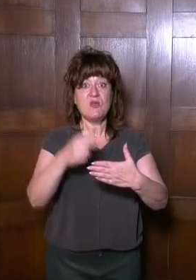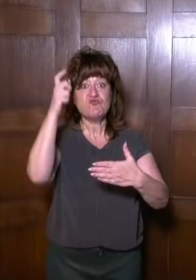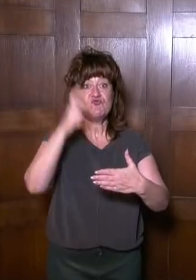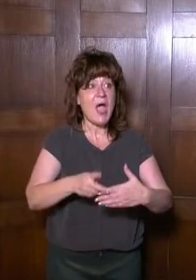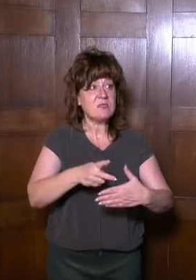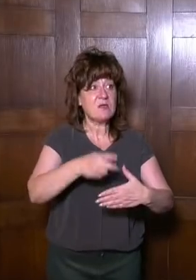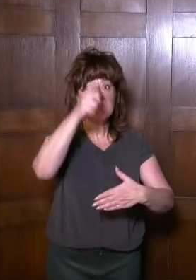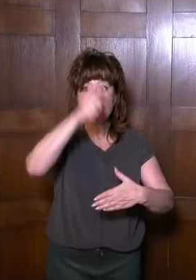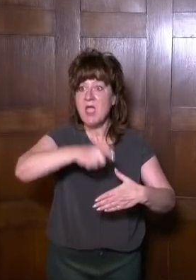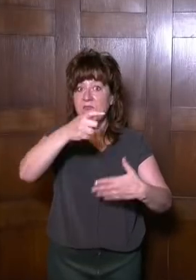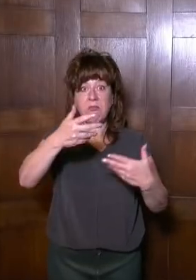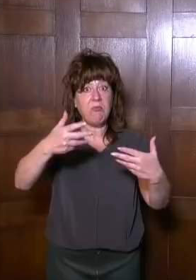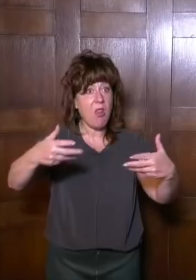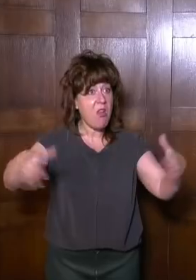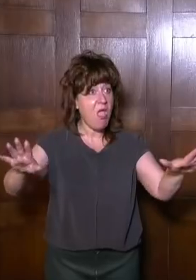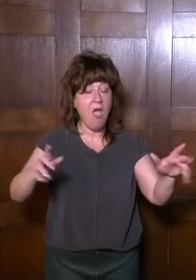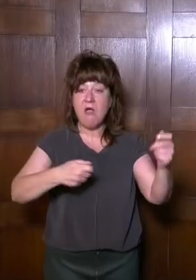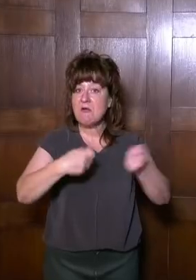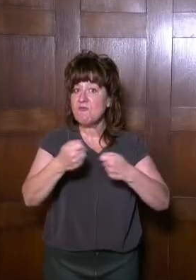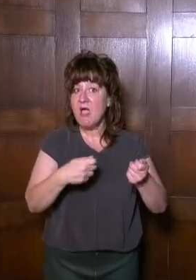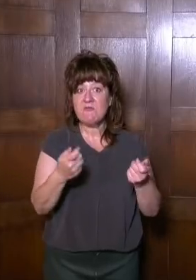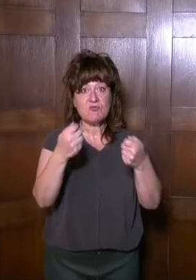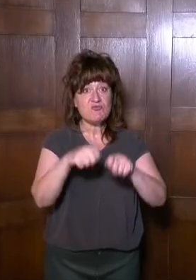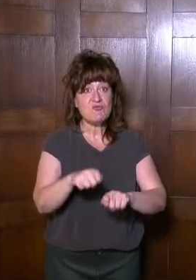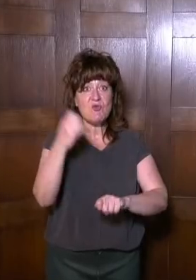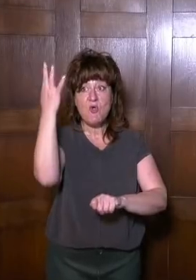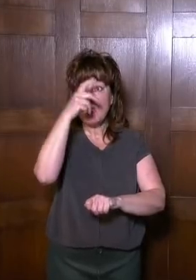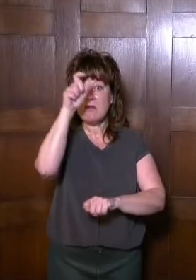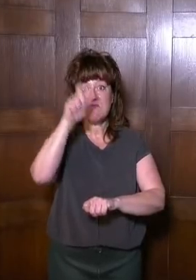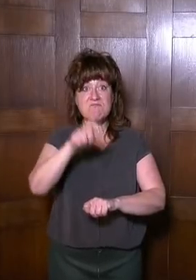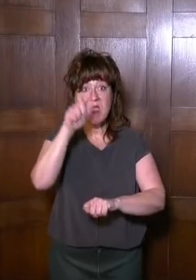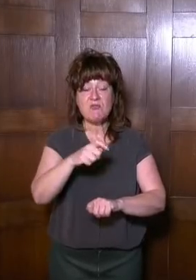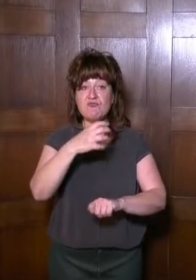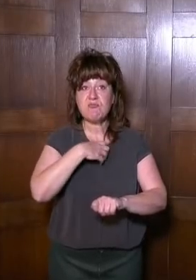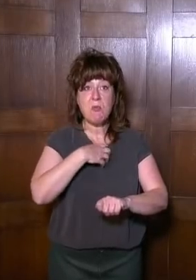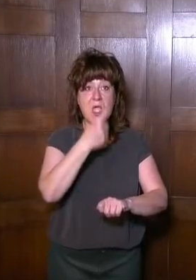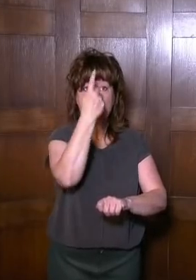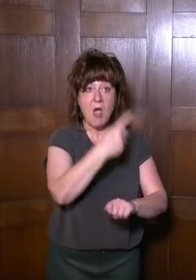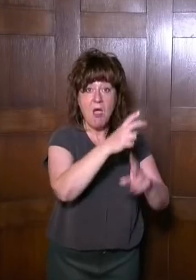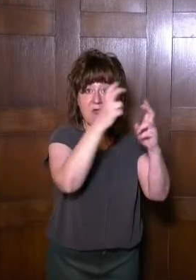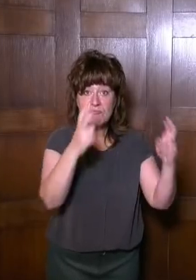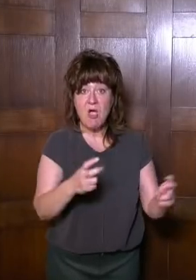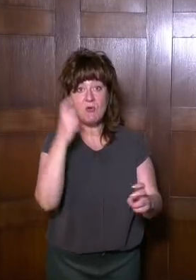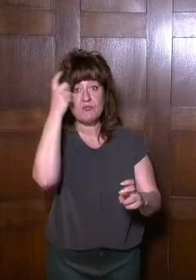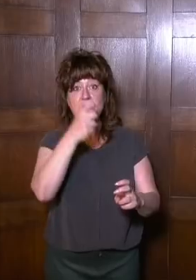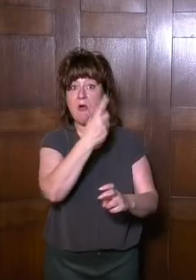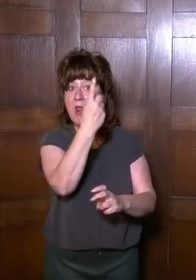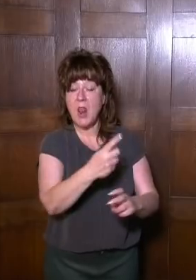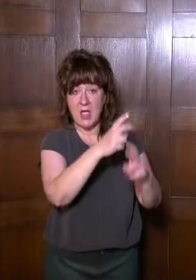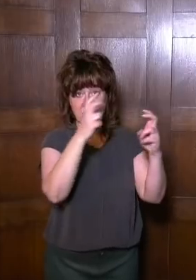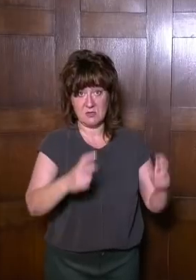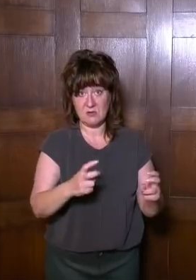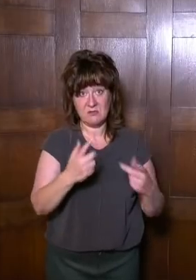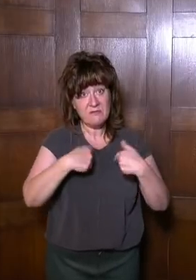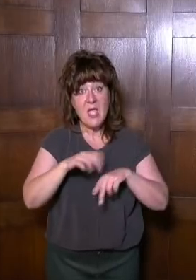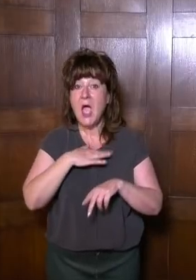Leute gedacht haben, die alle jetzt zu Hause sitzen mit ihren Problemen, mit ihren Sorgen. Wir haben viele Dinge versucht auf den Weg